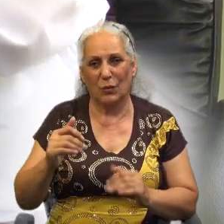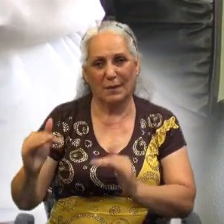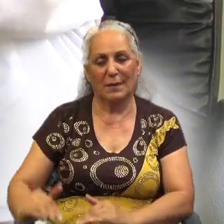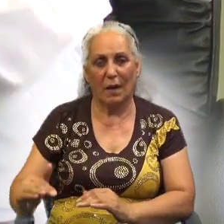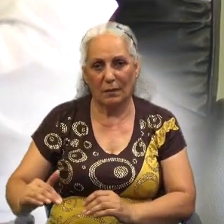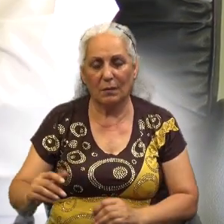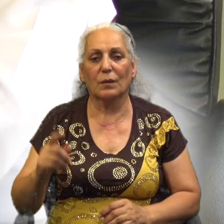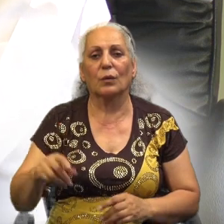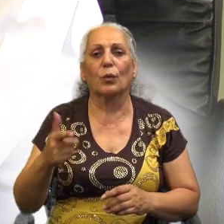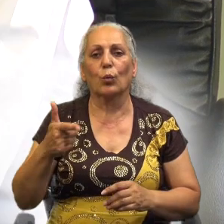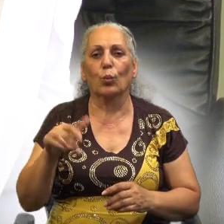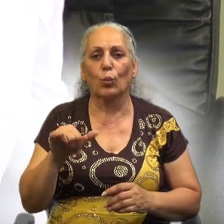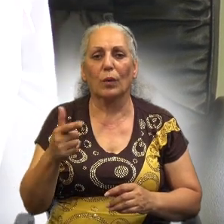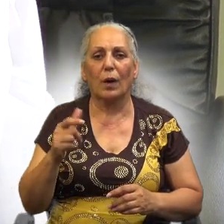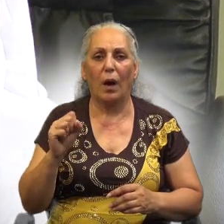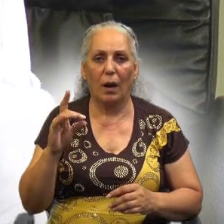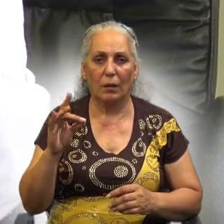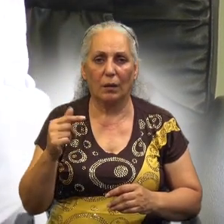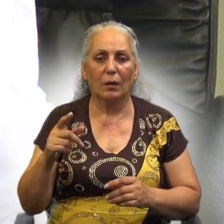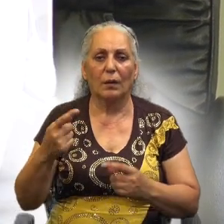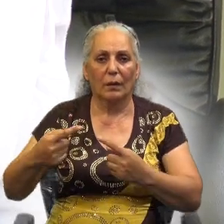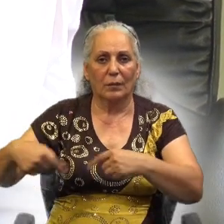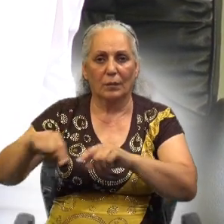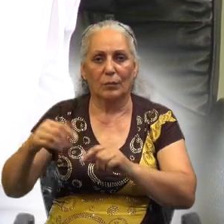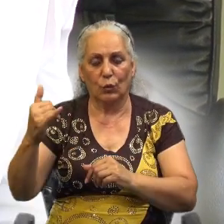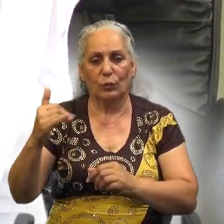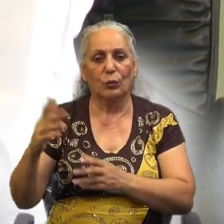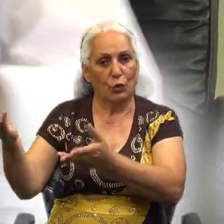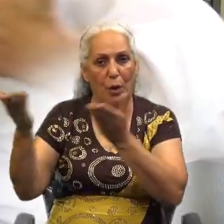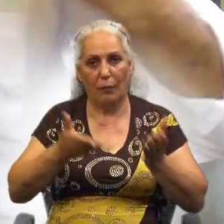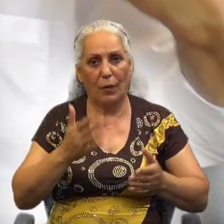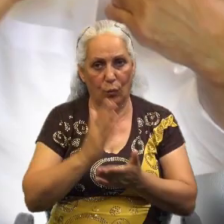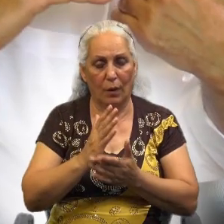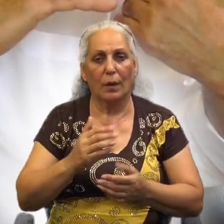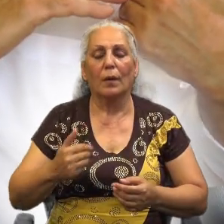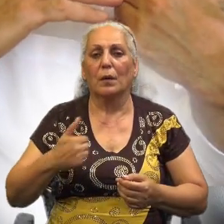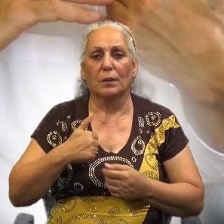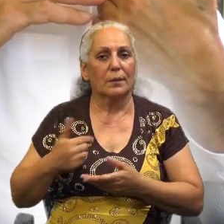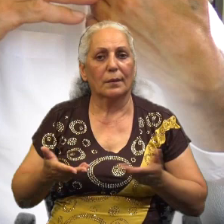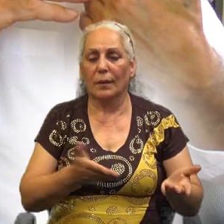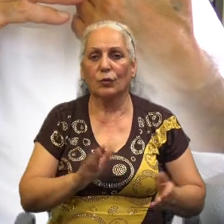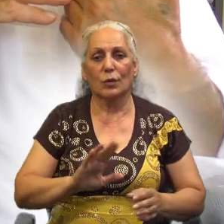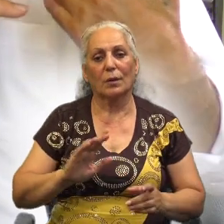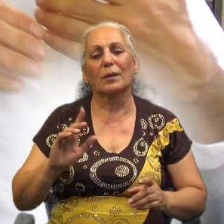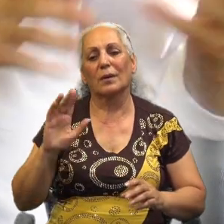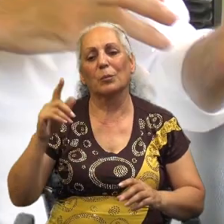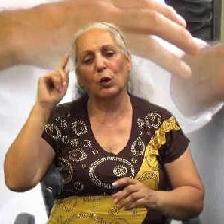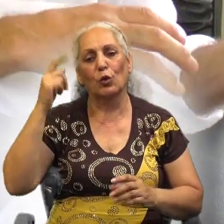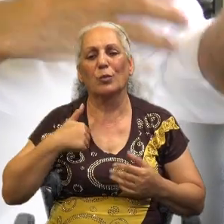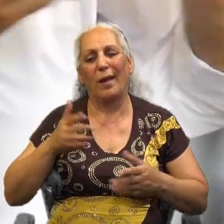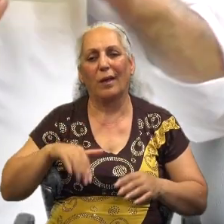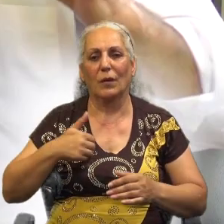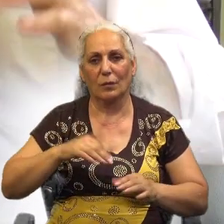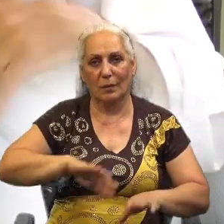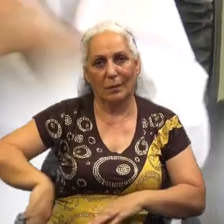Գուգարքի տարածաշրջանի համայնքի ղեկավարներին հրավիրել էին, ինձ չէին հրավիրել, ասել էին, դե մեկ այն քեն մյուս թևը կլնի, ու մեկ էլ ես